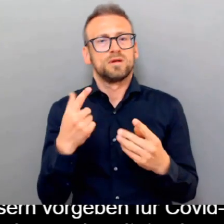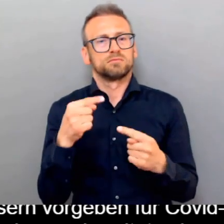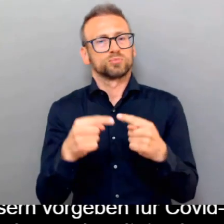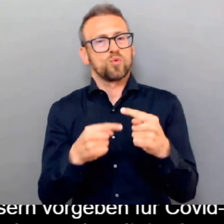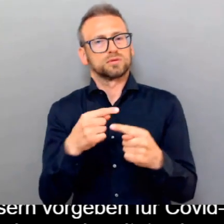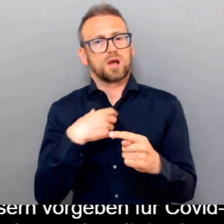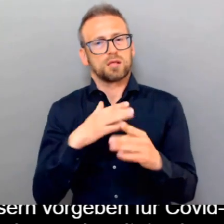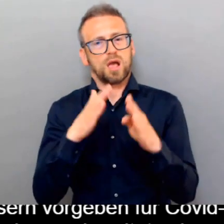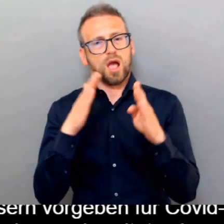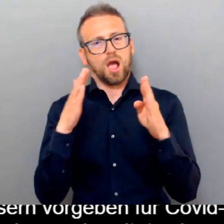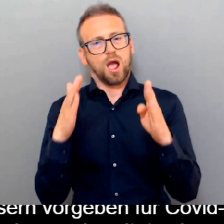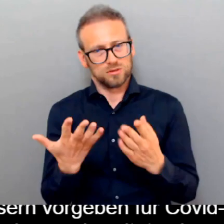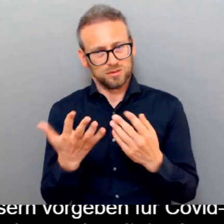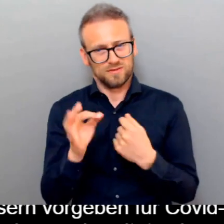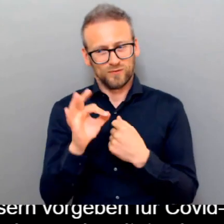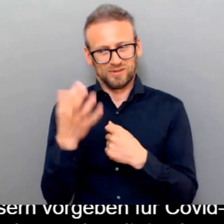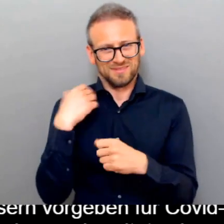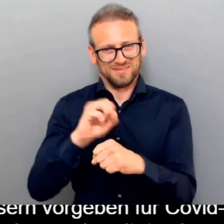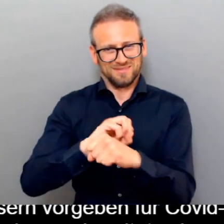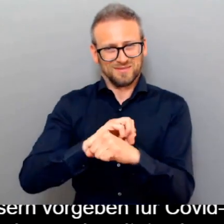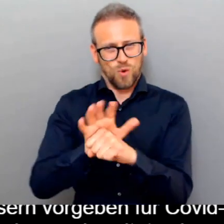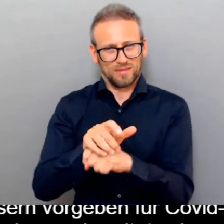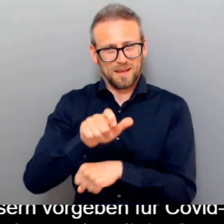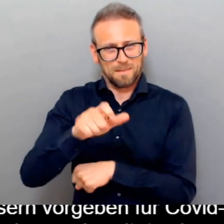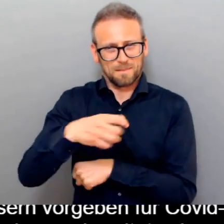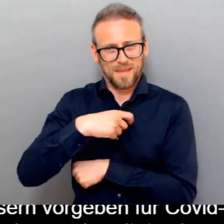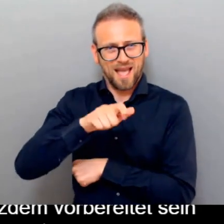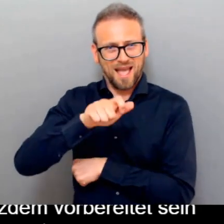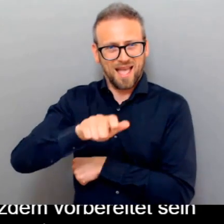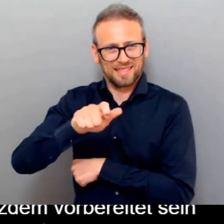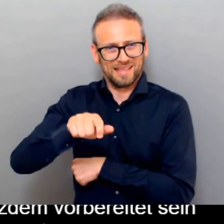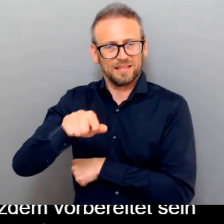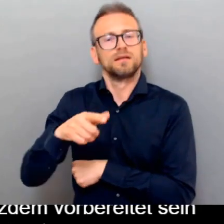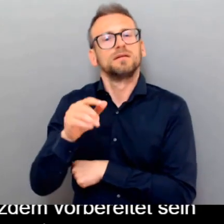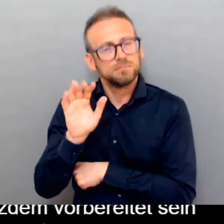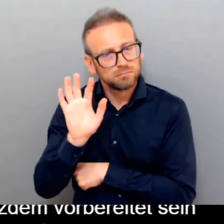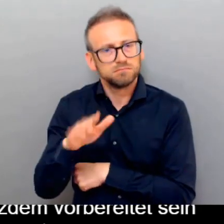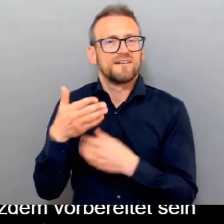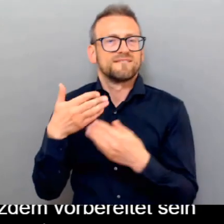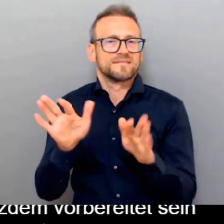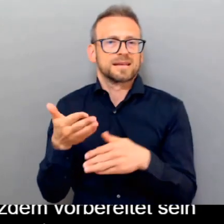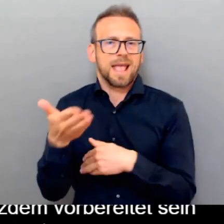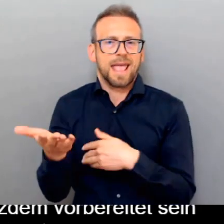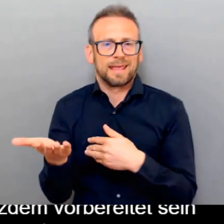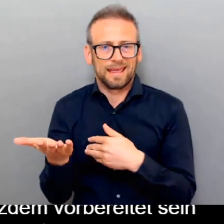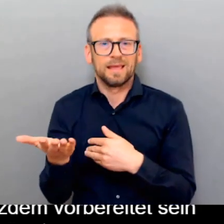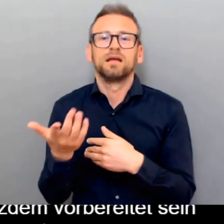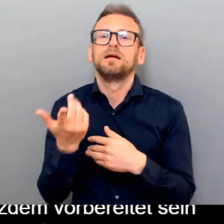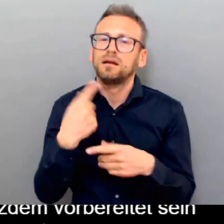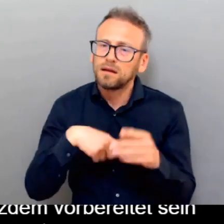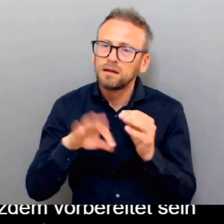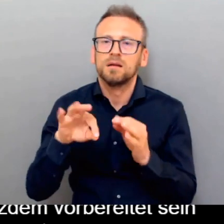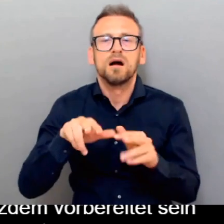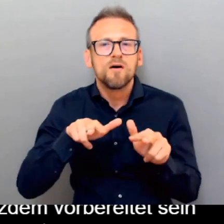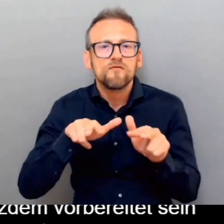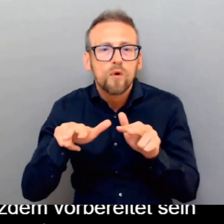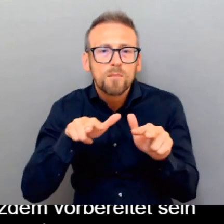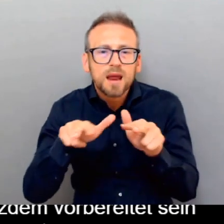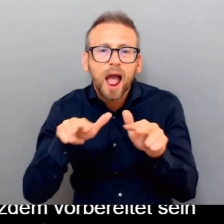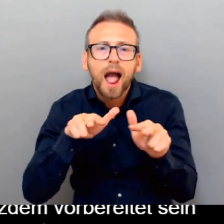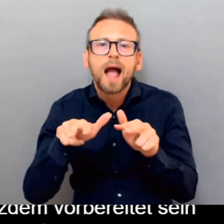wir eben auch, und da haben wir uns sehr intensiv, sowohl mit dem Kollegen Dr. Florian Herrmann als mit dem Hubert Aiwanger unterhalten,